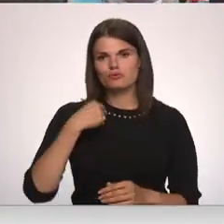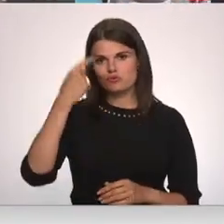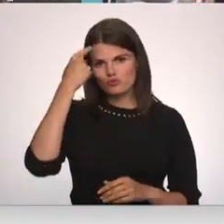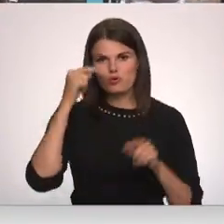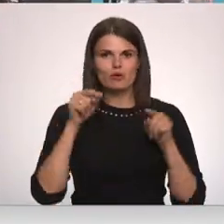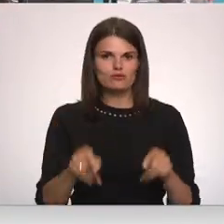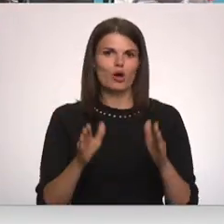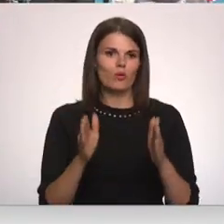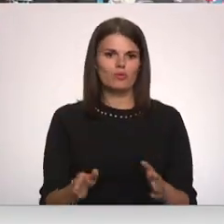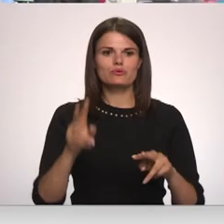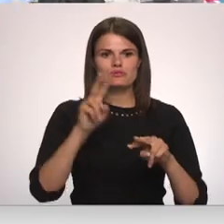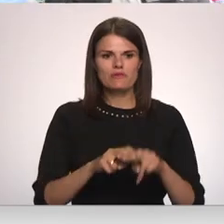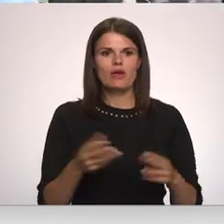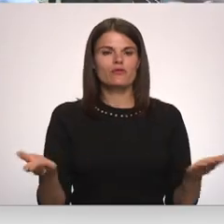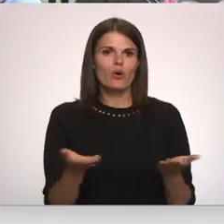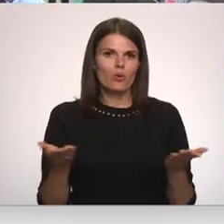būs vieta, kurā